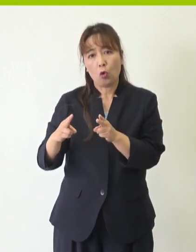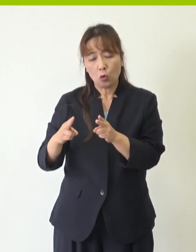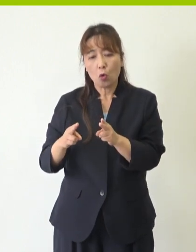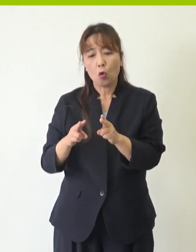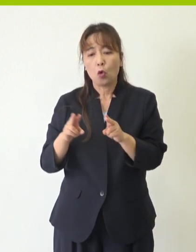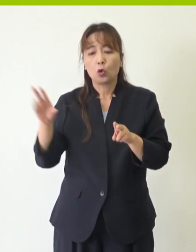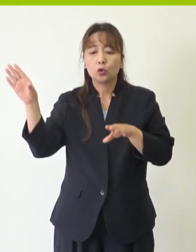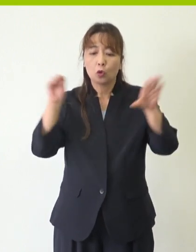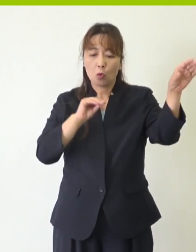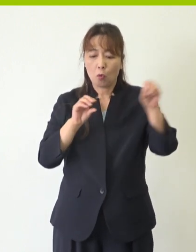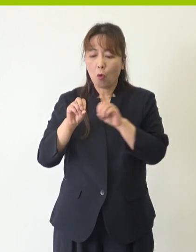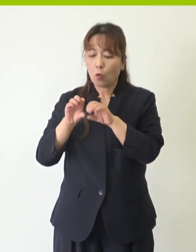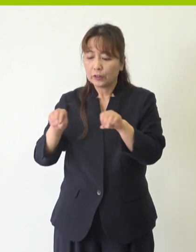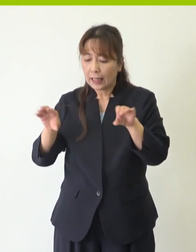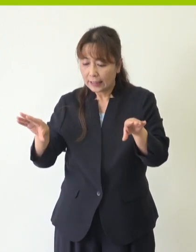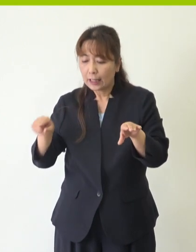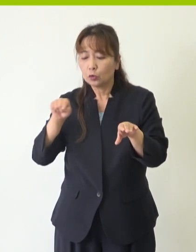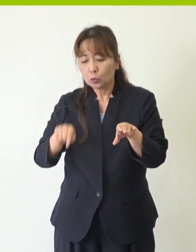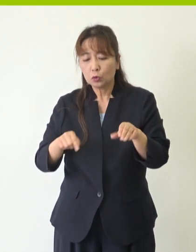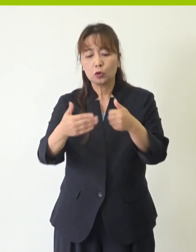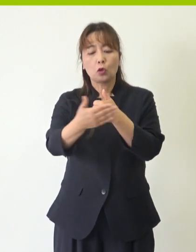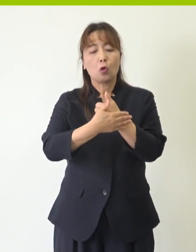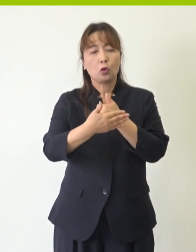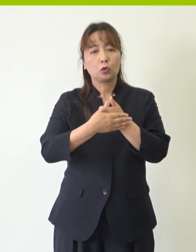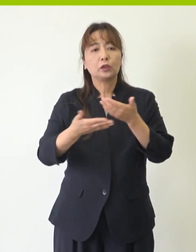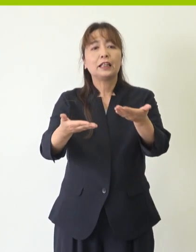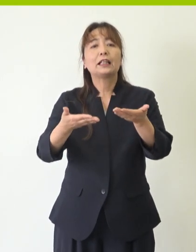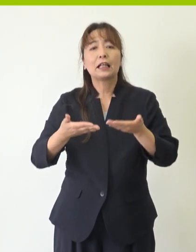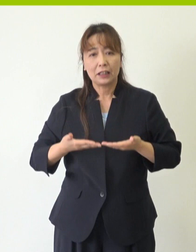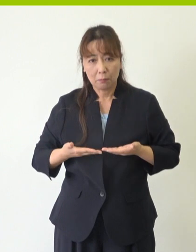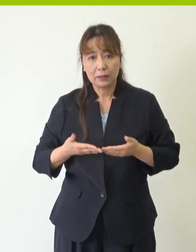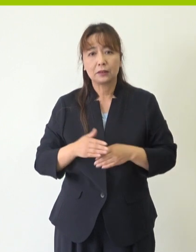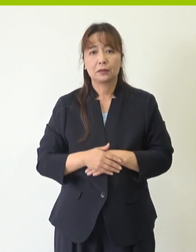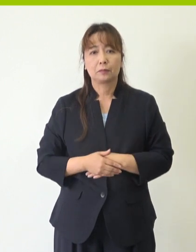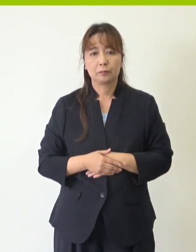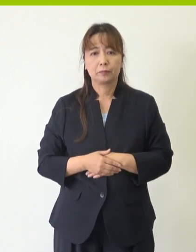ご協力をいただいております真の